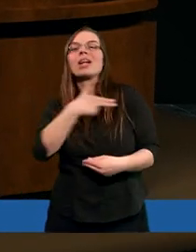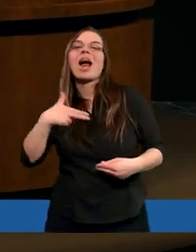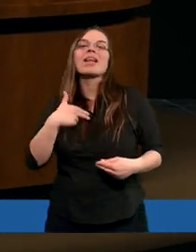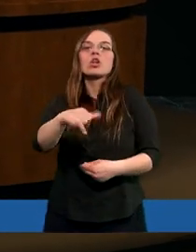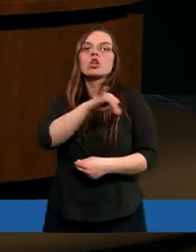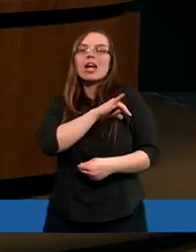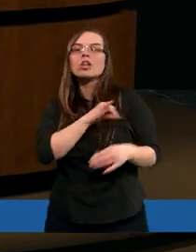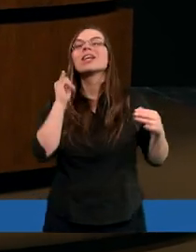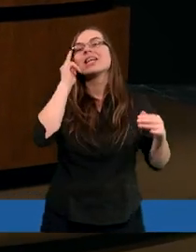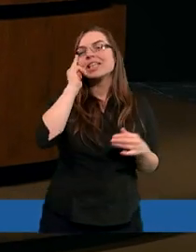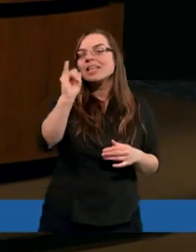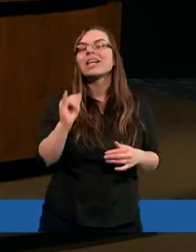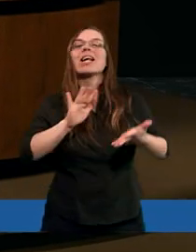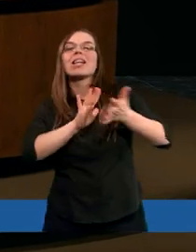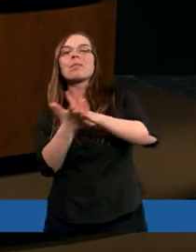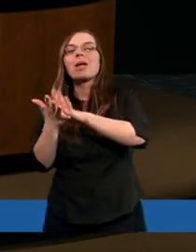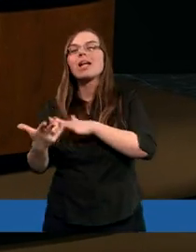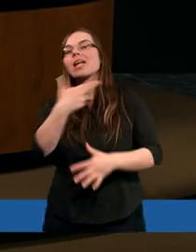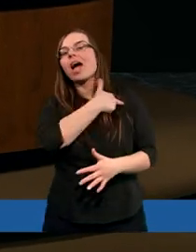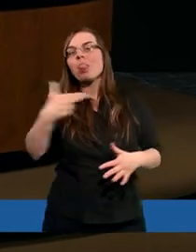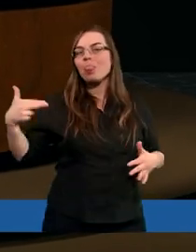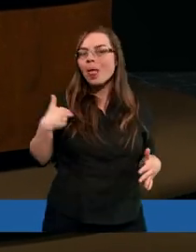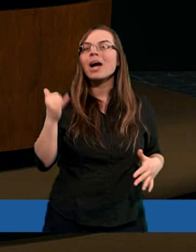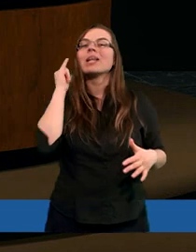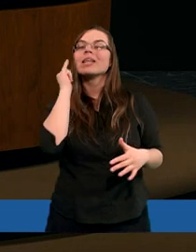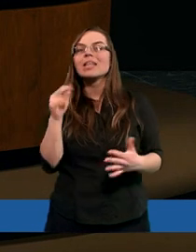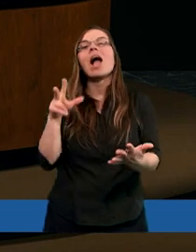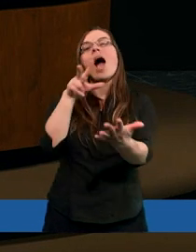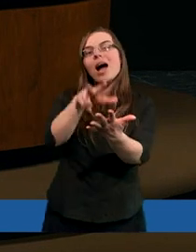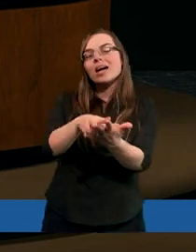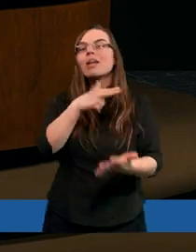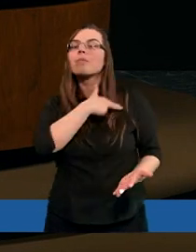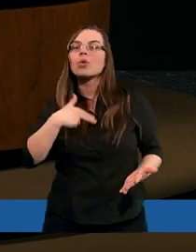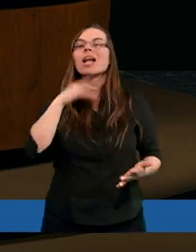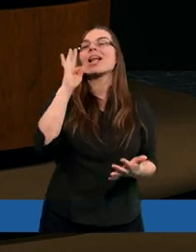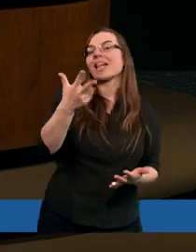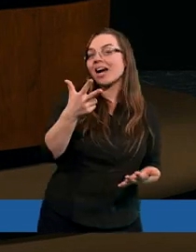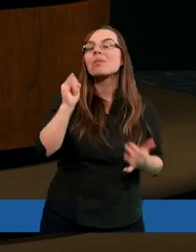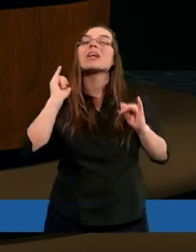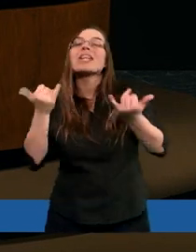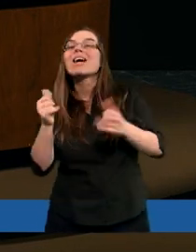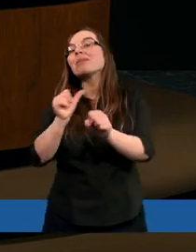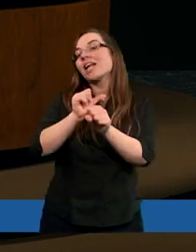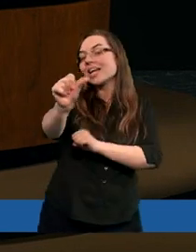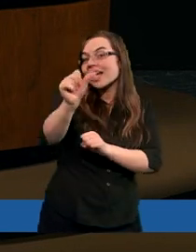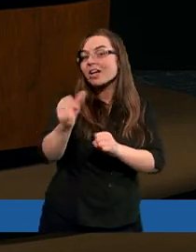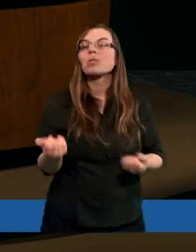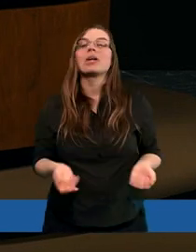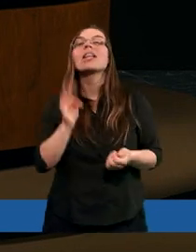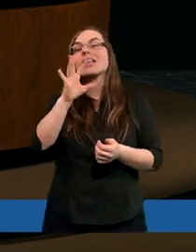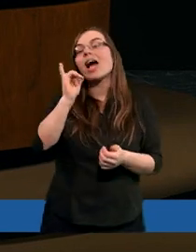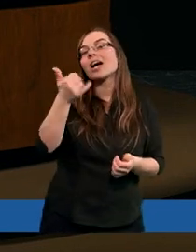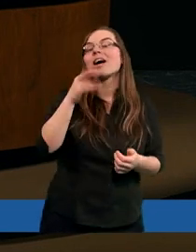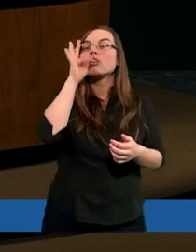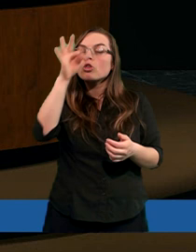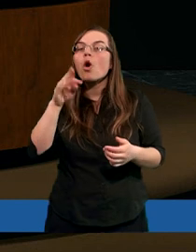grzeszników, i zmienia nas, i akceptuje nas takimi, jakimi jesteśmy, bo to jest lekcja